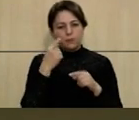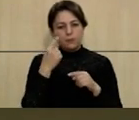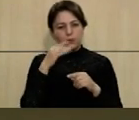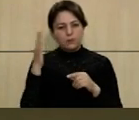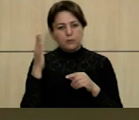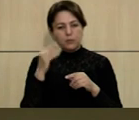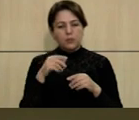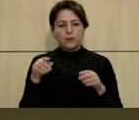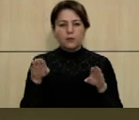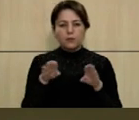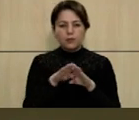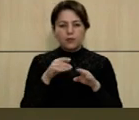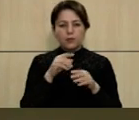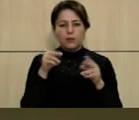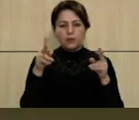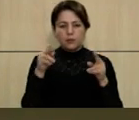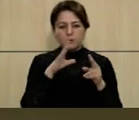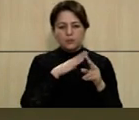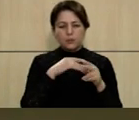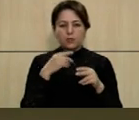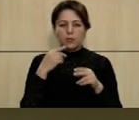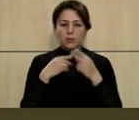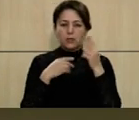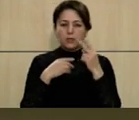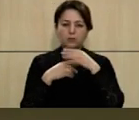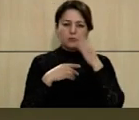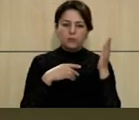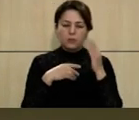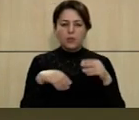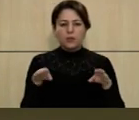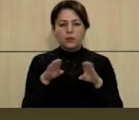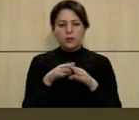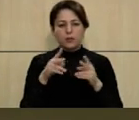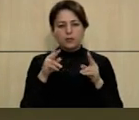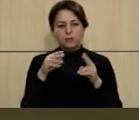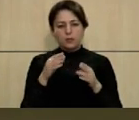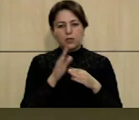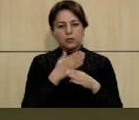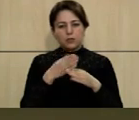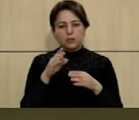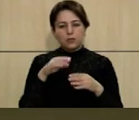tomonidan teng kesmalar ajratsa, ikkinchi tomonida ham teng kesmalar ajratadi degan xulosaga kela olamiz.